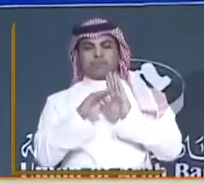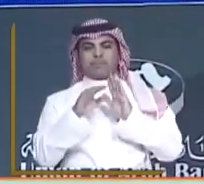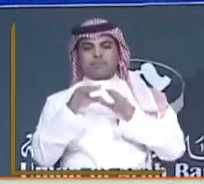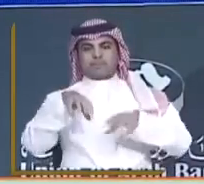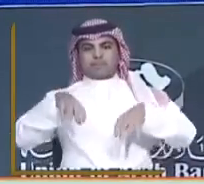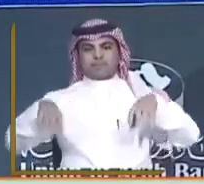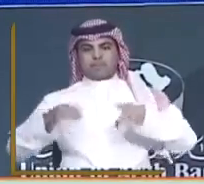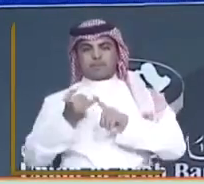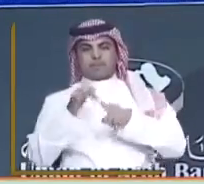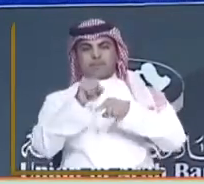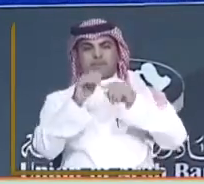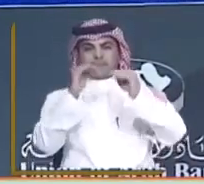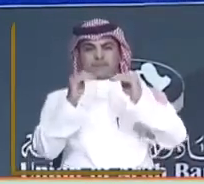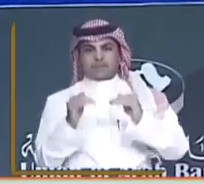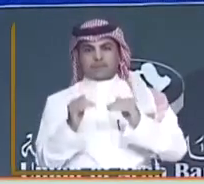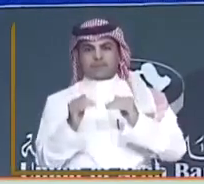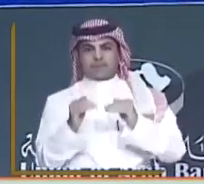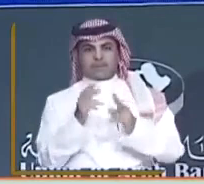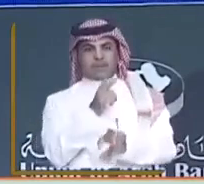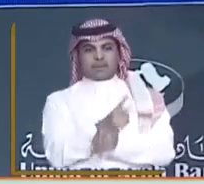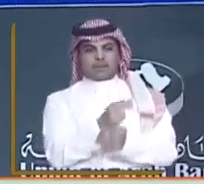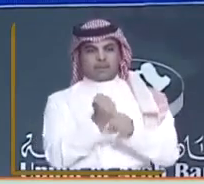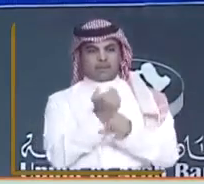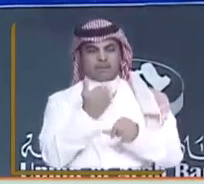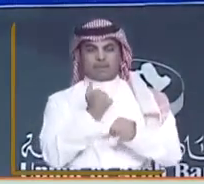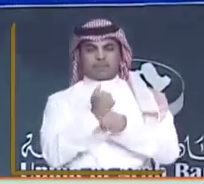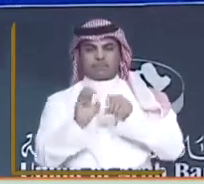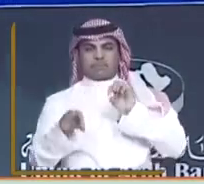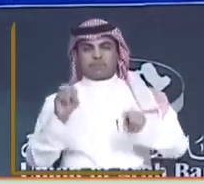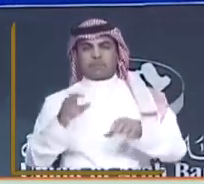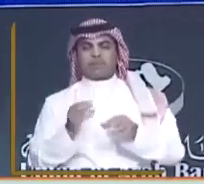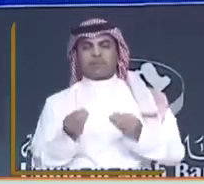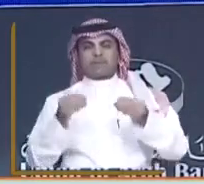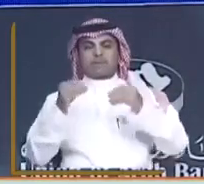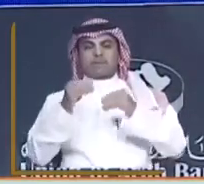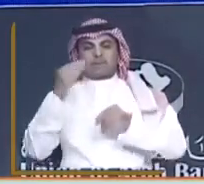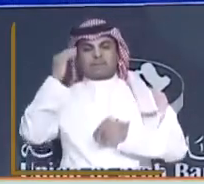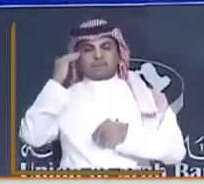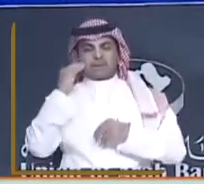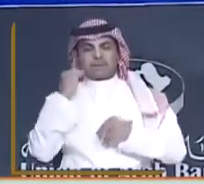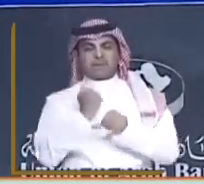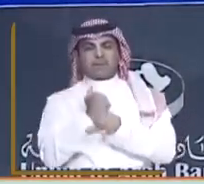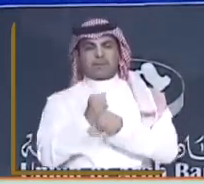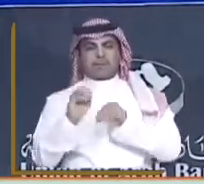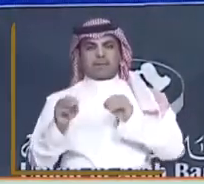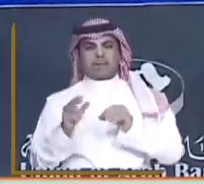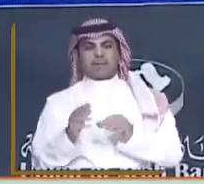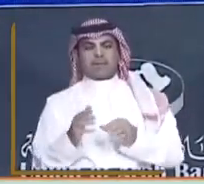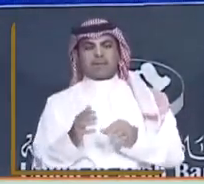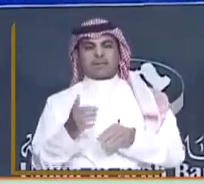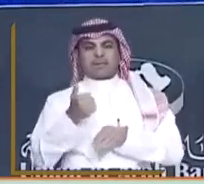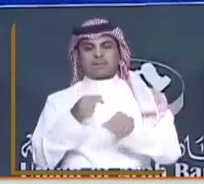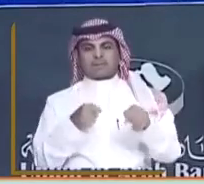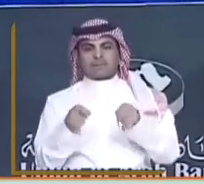تخفيض معدل البطاله زياده نسبه مشاركه المراه في سوق العمل تعطين